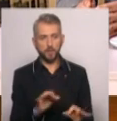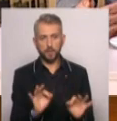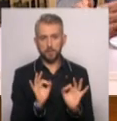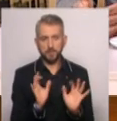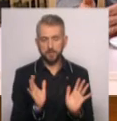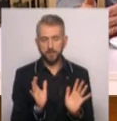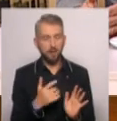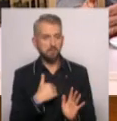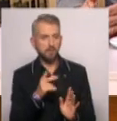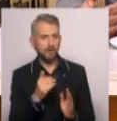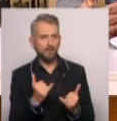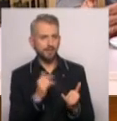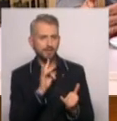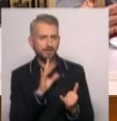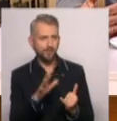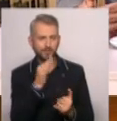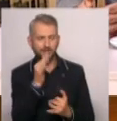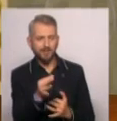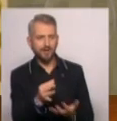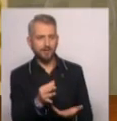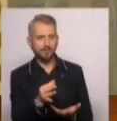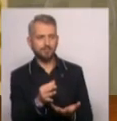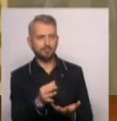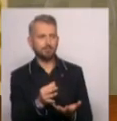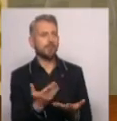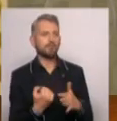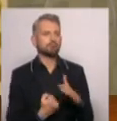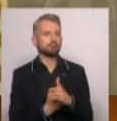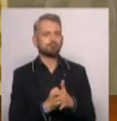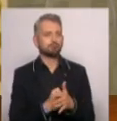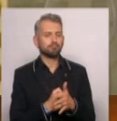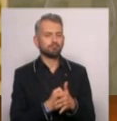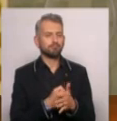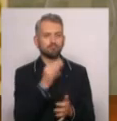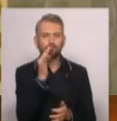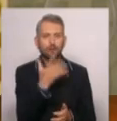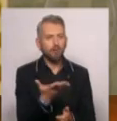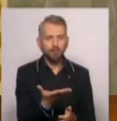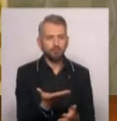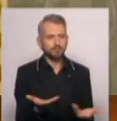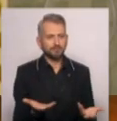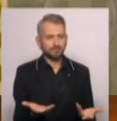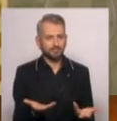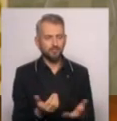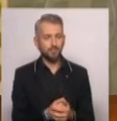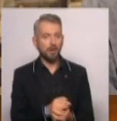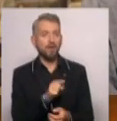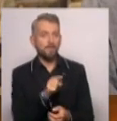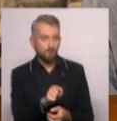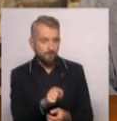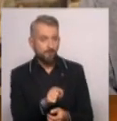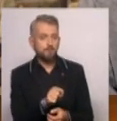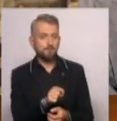Я зараз не берусь сказати, на якій підставі йому було відмовлено. Тобто він